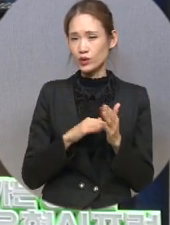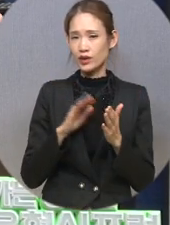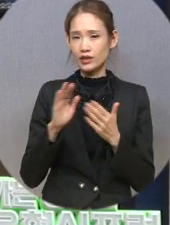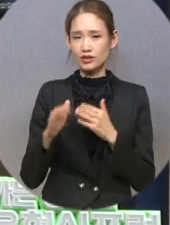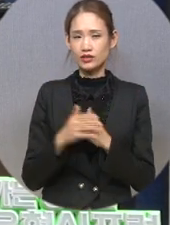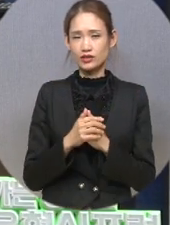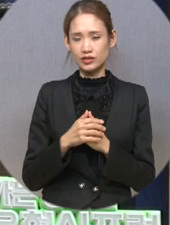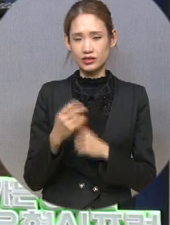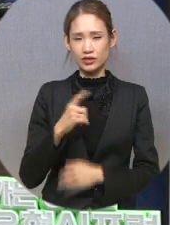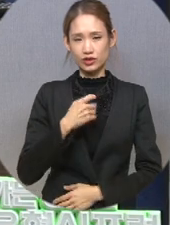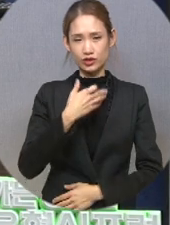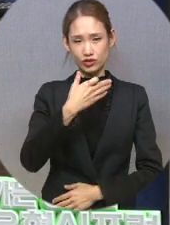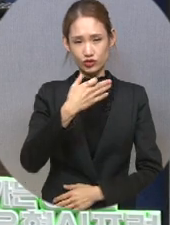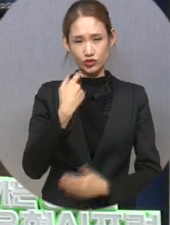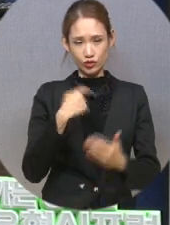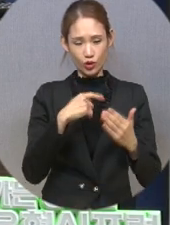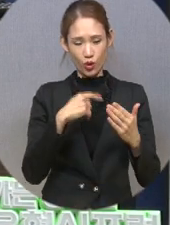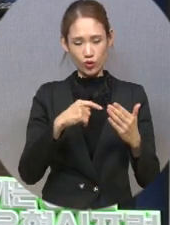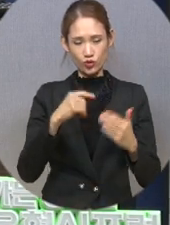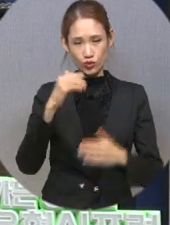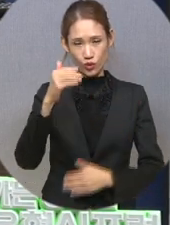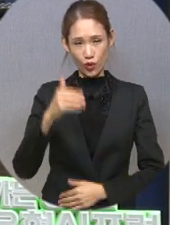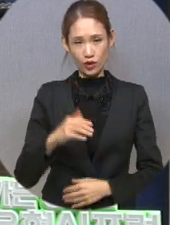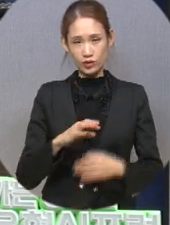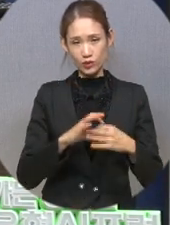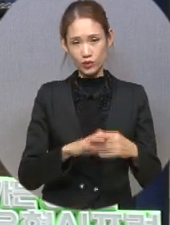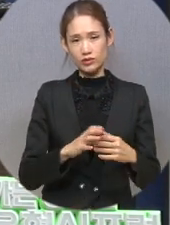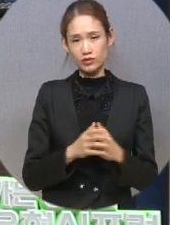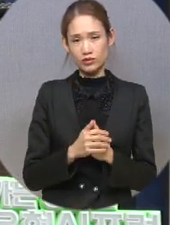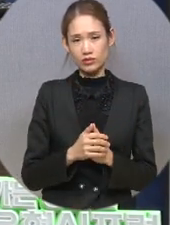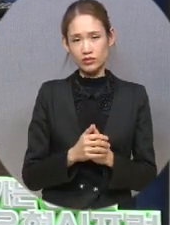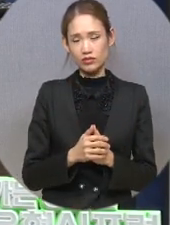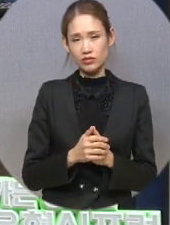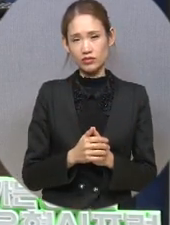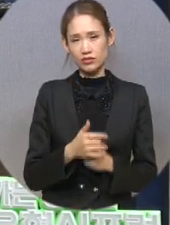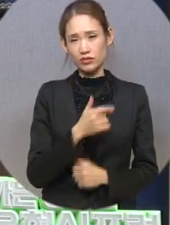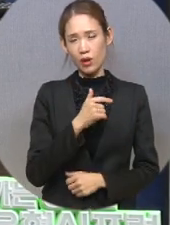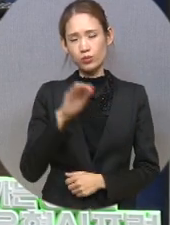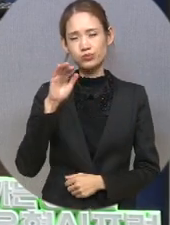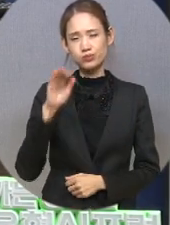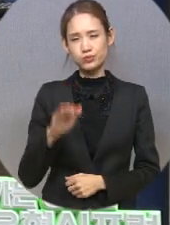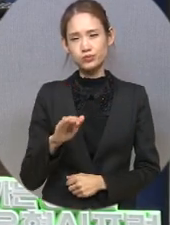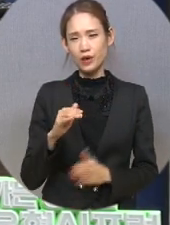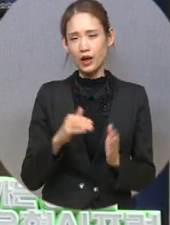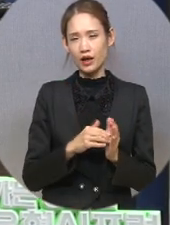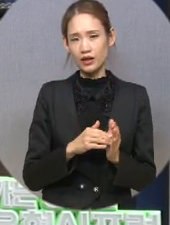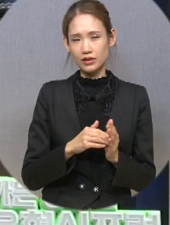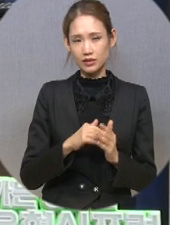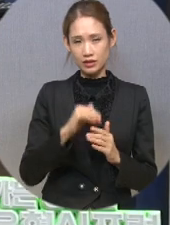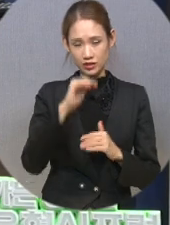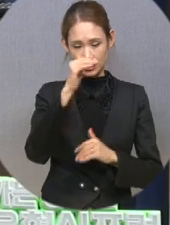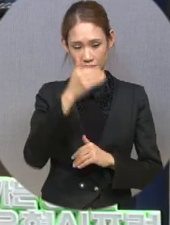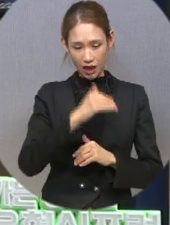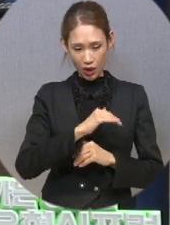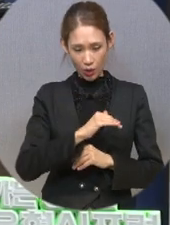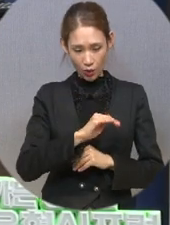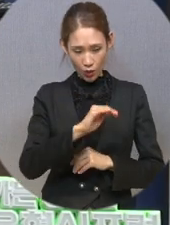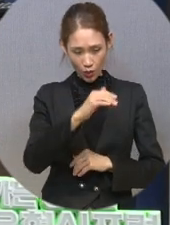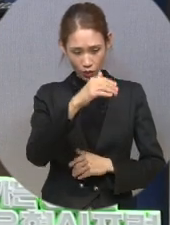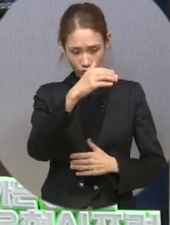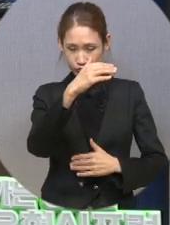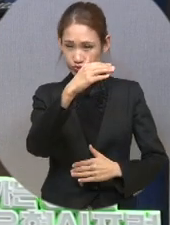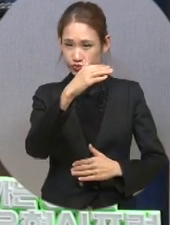2017, 2019 교육과정을 오면서 상당히 좀, 낮췄죠. 내용도 좀 줄이고, 소위